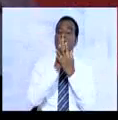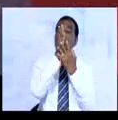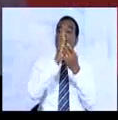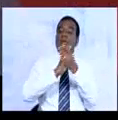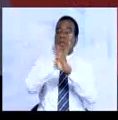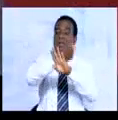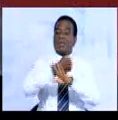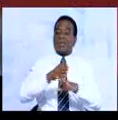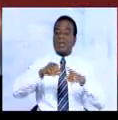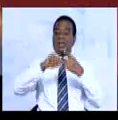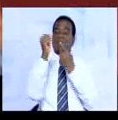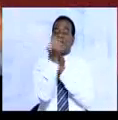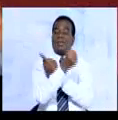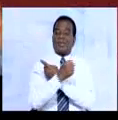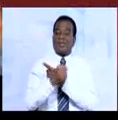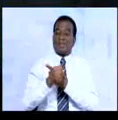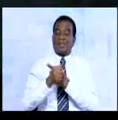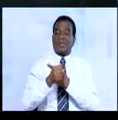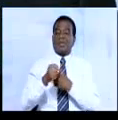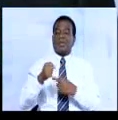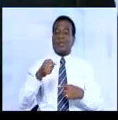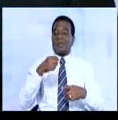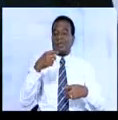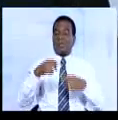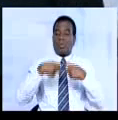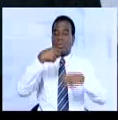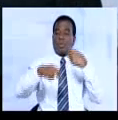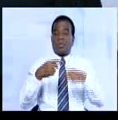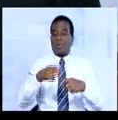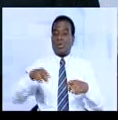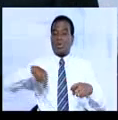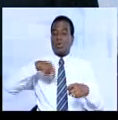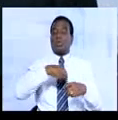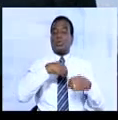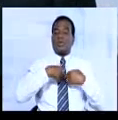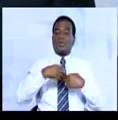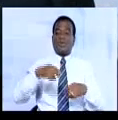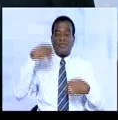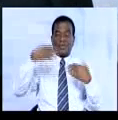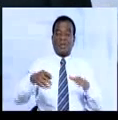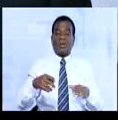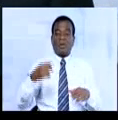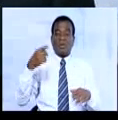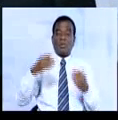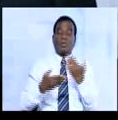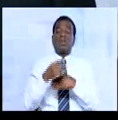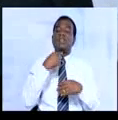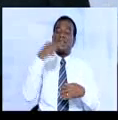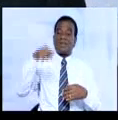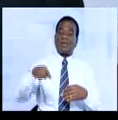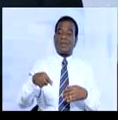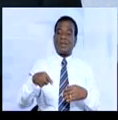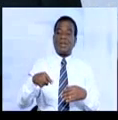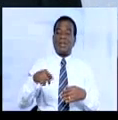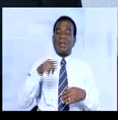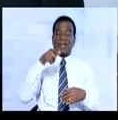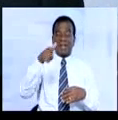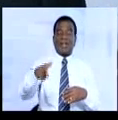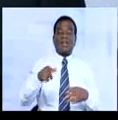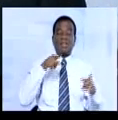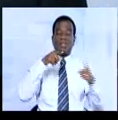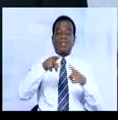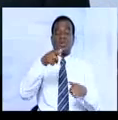des situations conflictuelles, au point que nous avions fini par nous dire qu'il était là chez lui et que